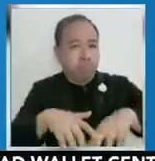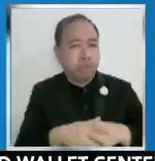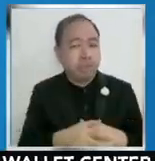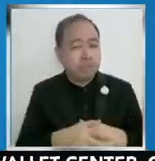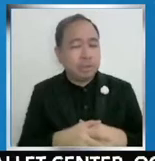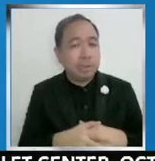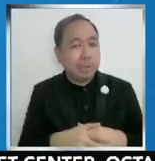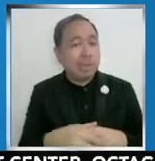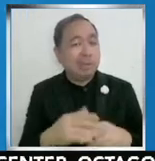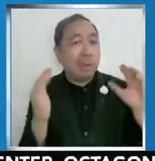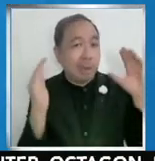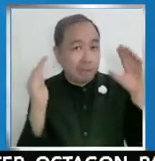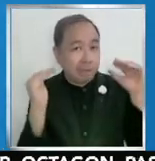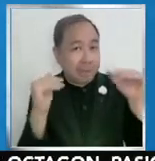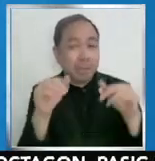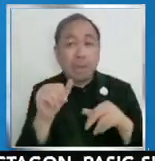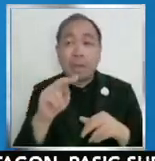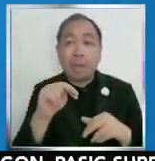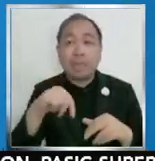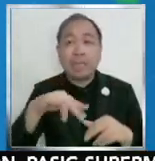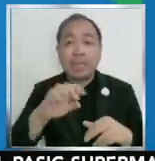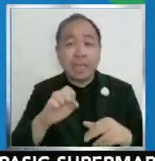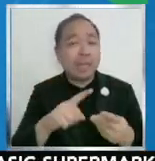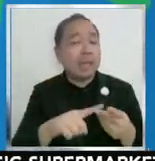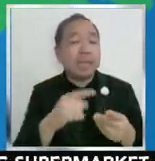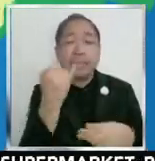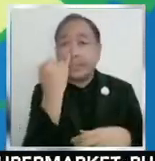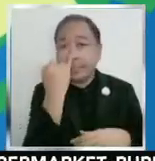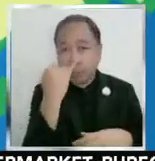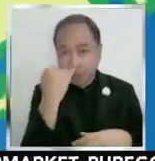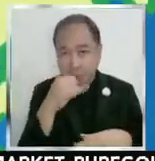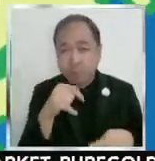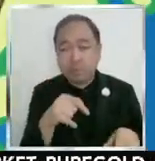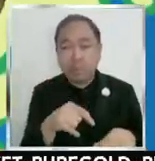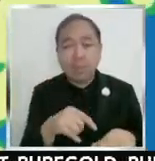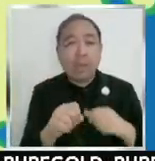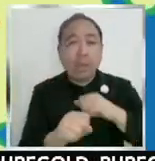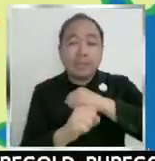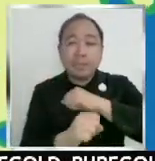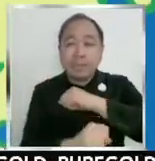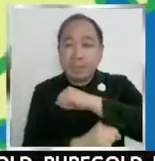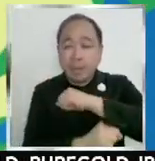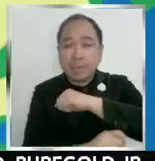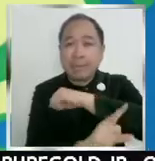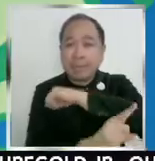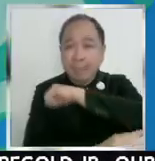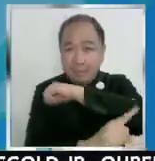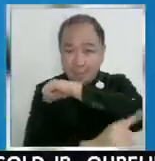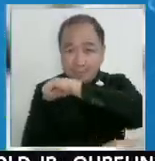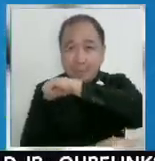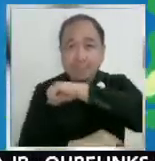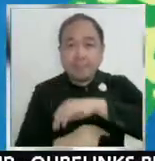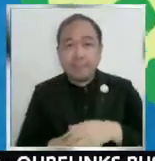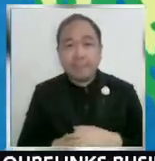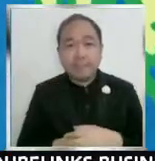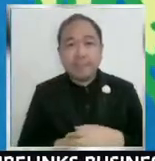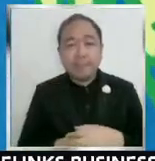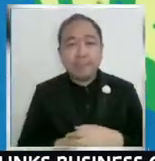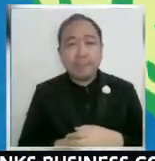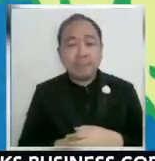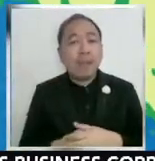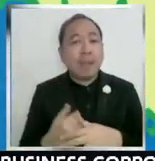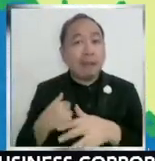lalo na sa Antique at Iloilo Province, Samar at Leyte Provinces din. Maulan din sa ilang bahagi